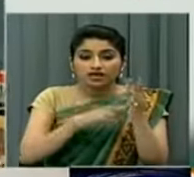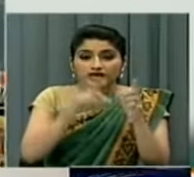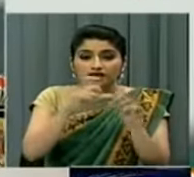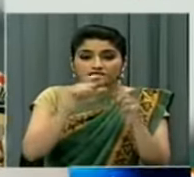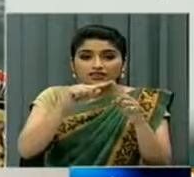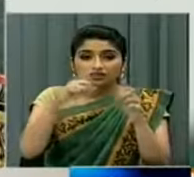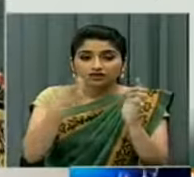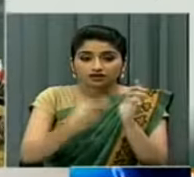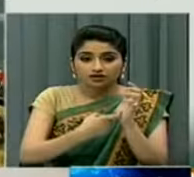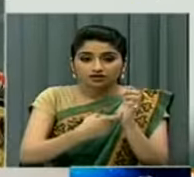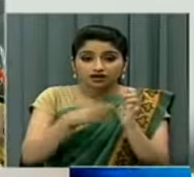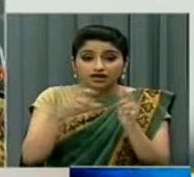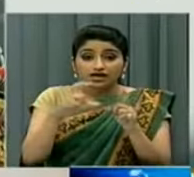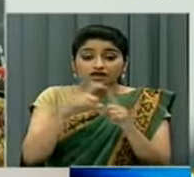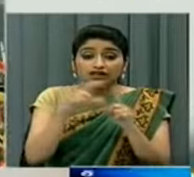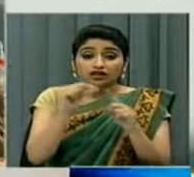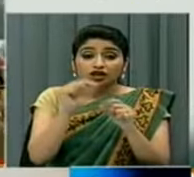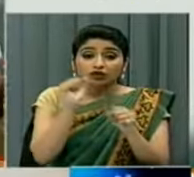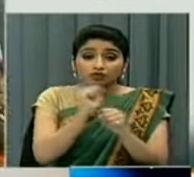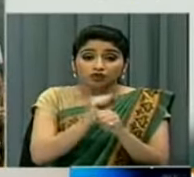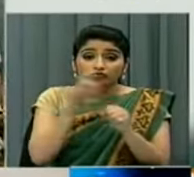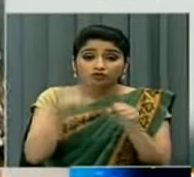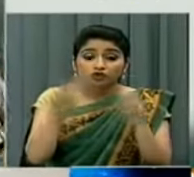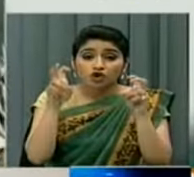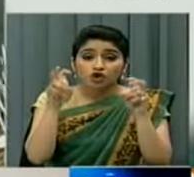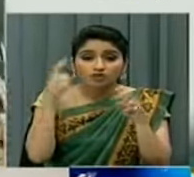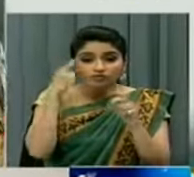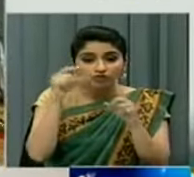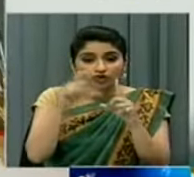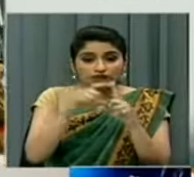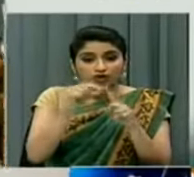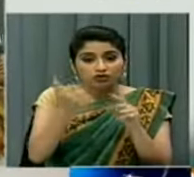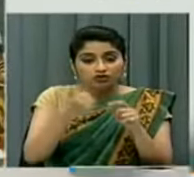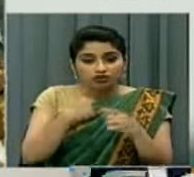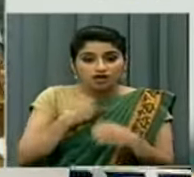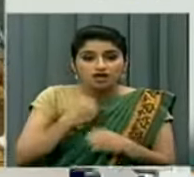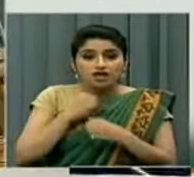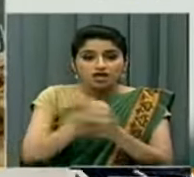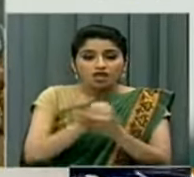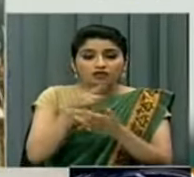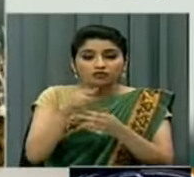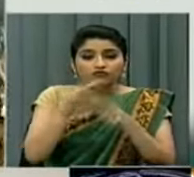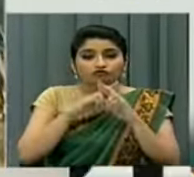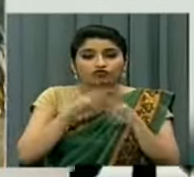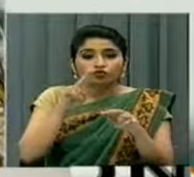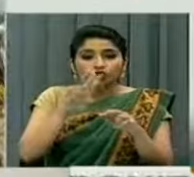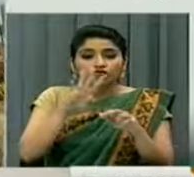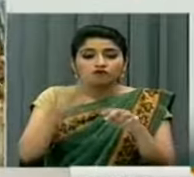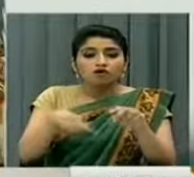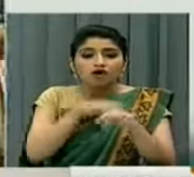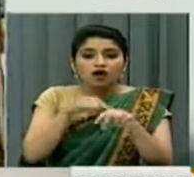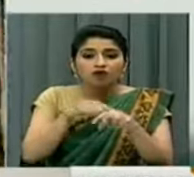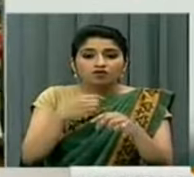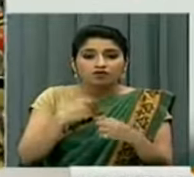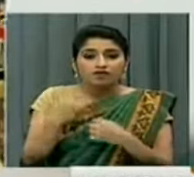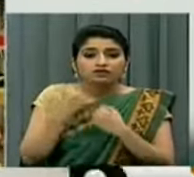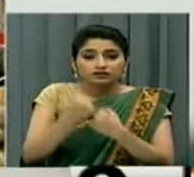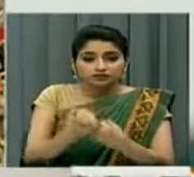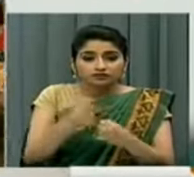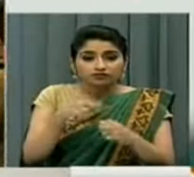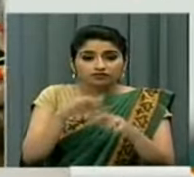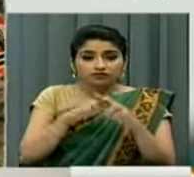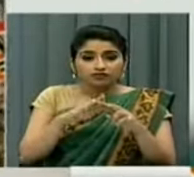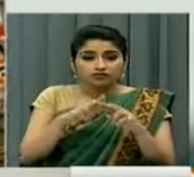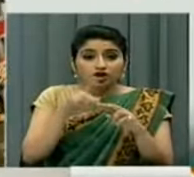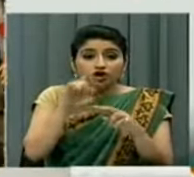हैं आप देखेंगे और इतने ऊंचे करते हैं। हालांकि आर्मी, मैं बता रहा हूँ, आर्मी इस सिस्टम को नहीं फॉलो